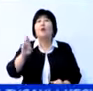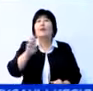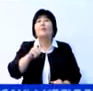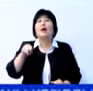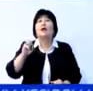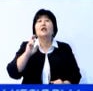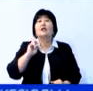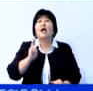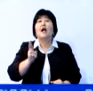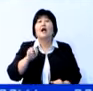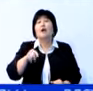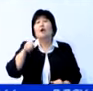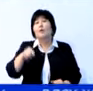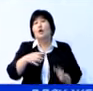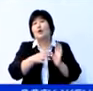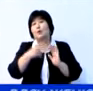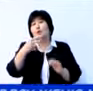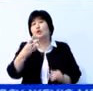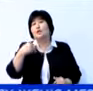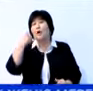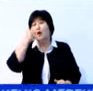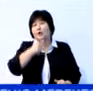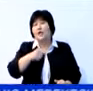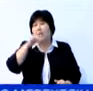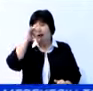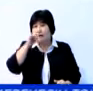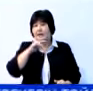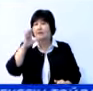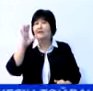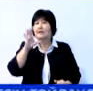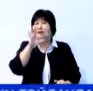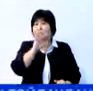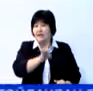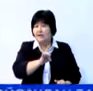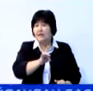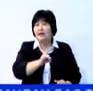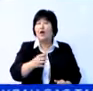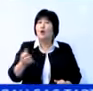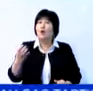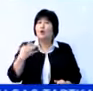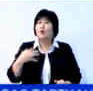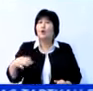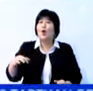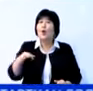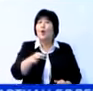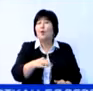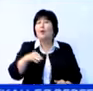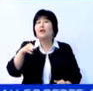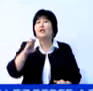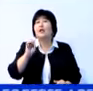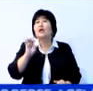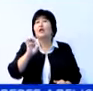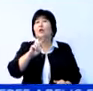Жақып, 1923 жылы Қазақ ССР-ның Қызылорда облысы Терең